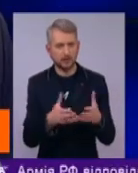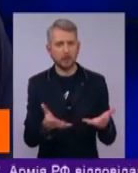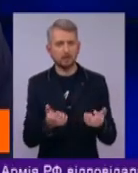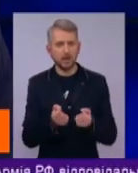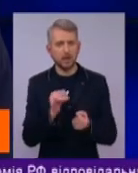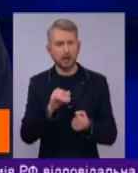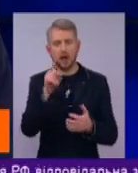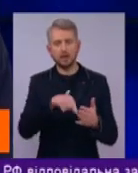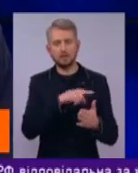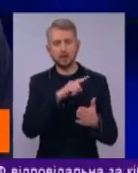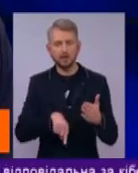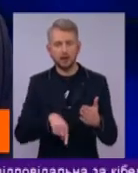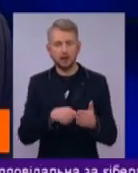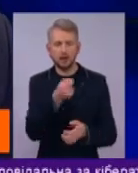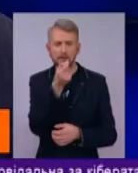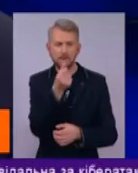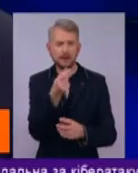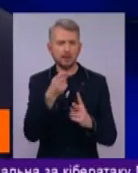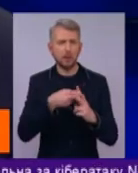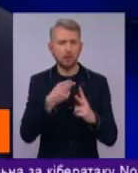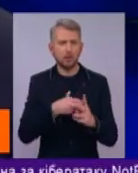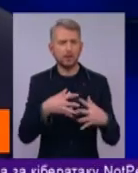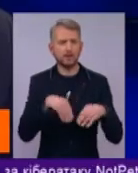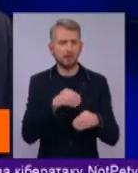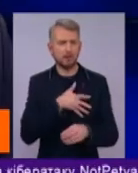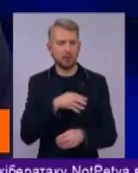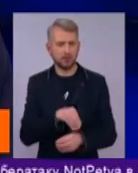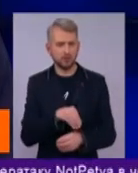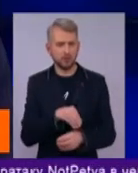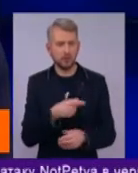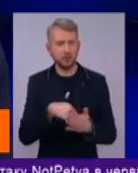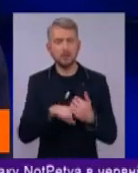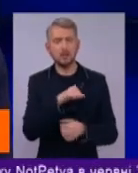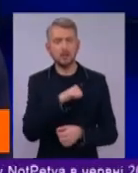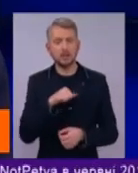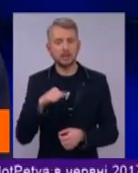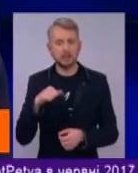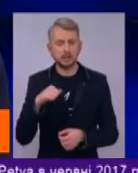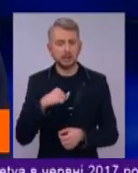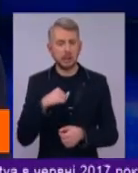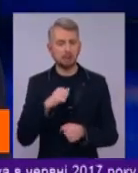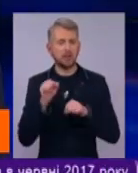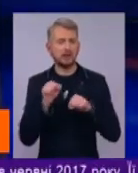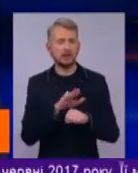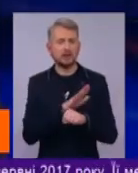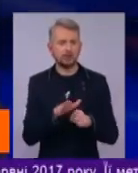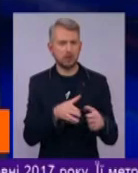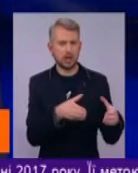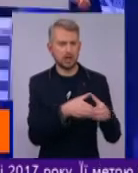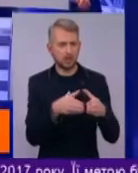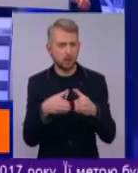і отменила мізерні льготи сім'ям погибших. Тобто самые незащищенные